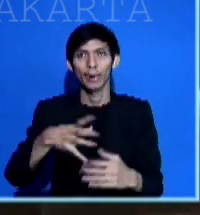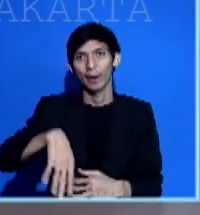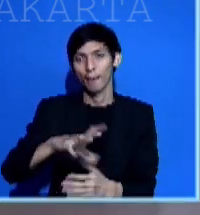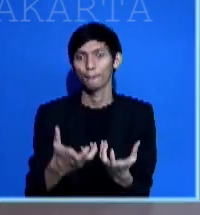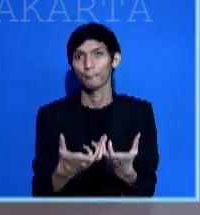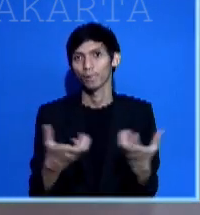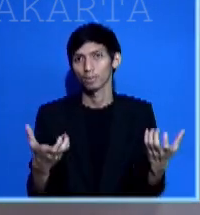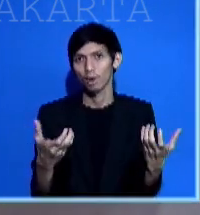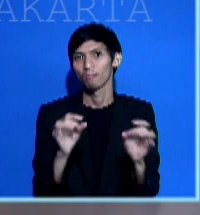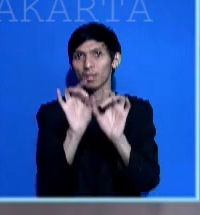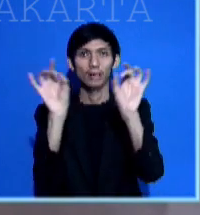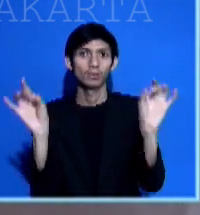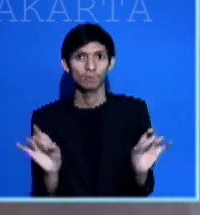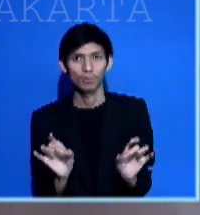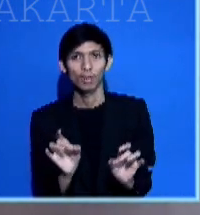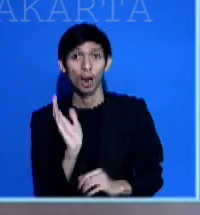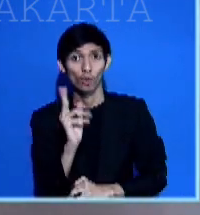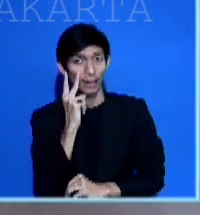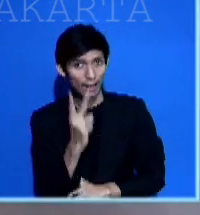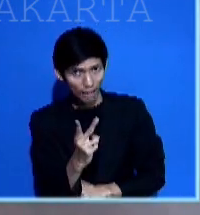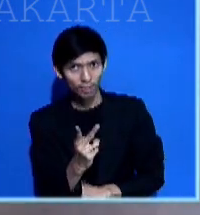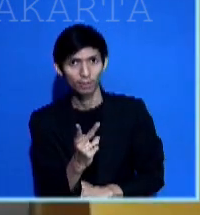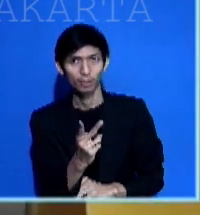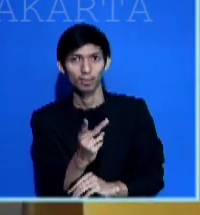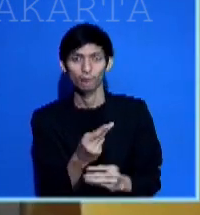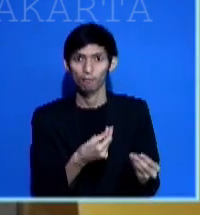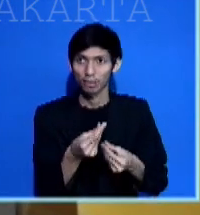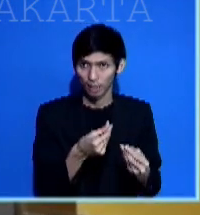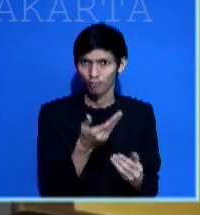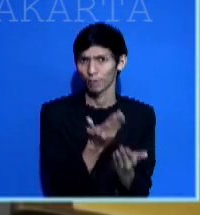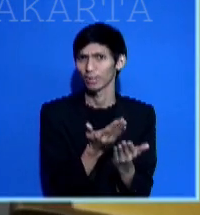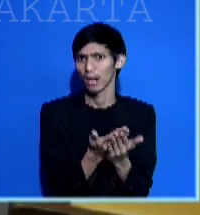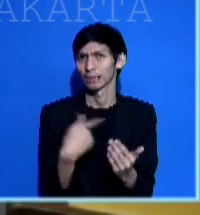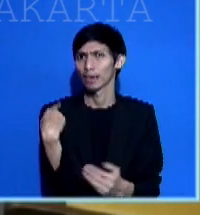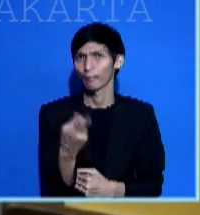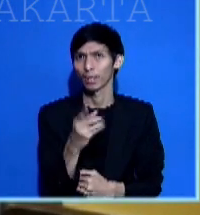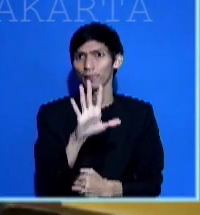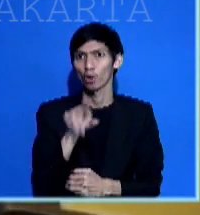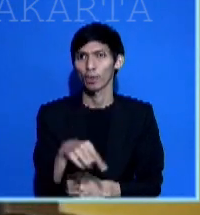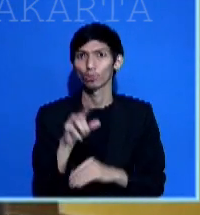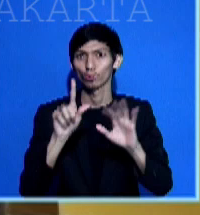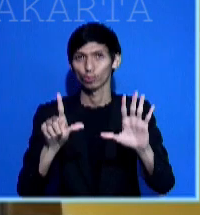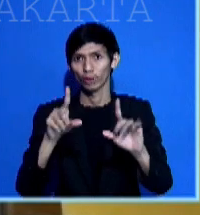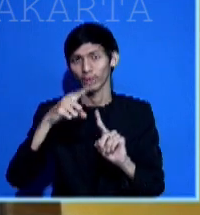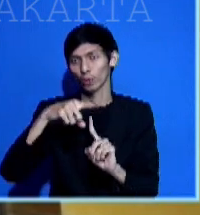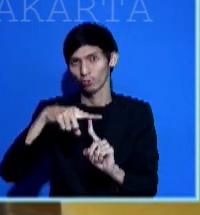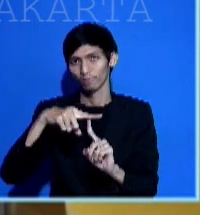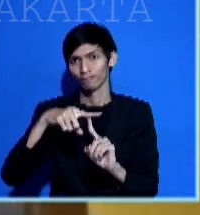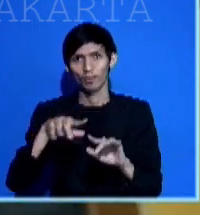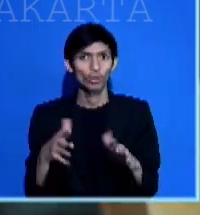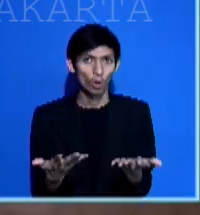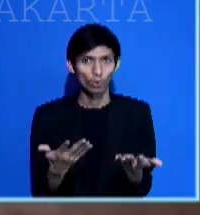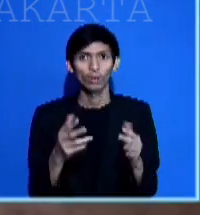lainnya sedangkan Jika ditinjau dari sisi belanja realisasi belanja mencapai 5,7 triliun atau sebesar